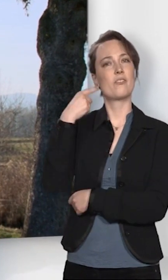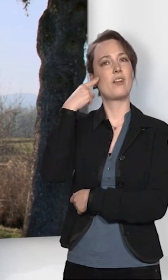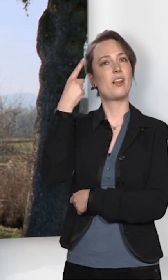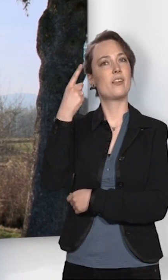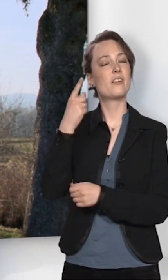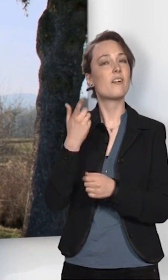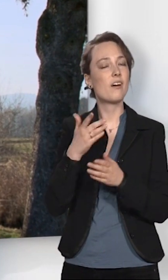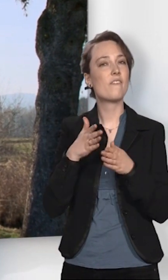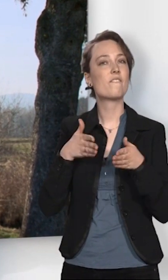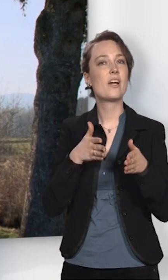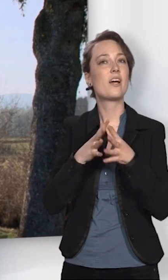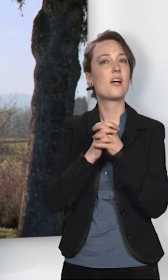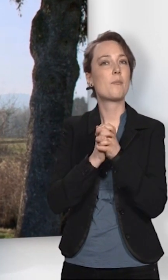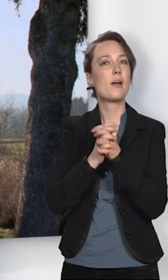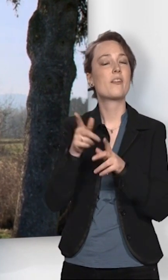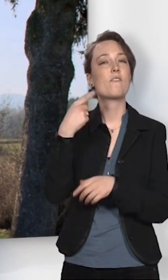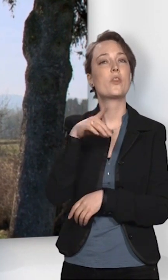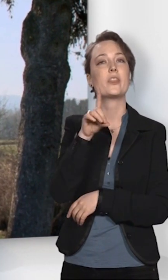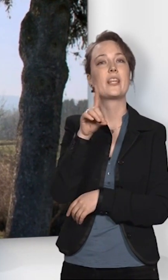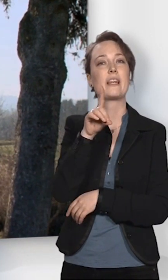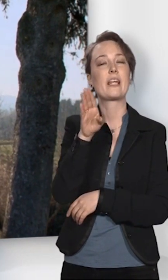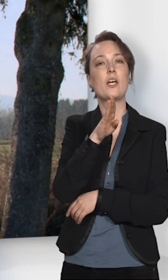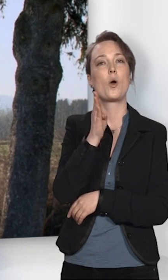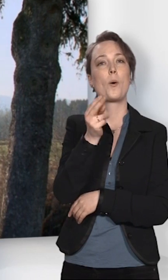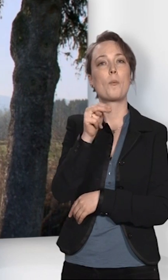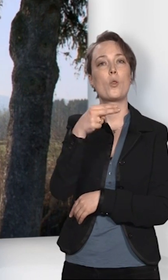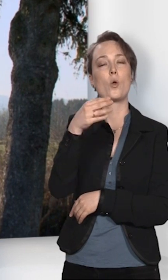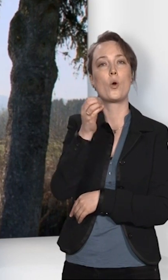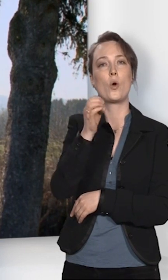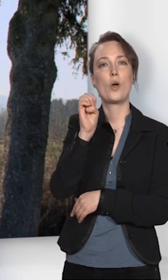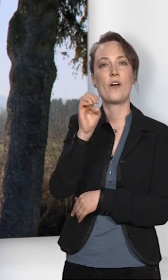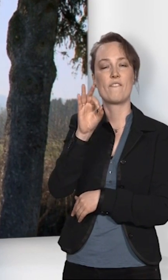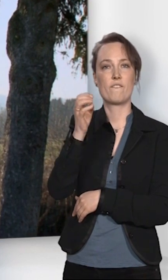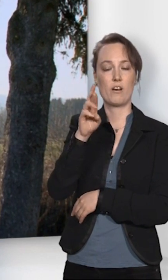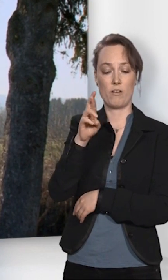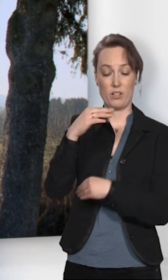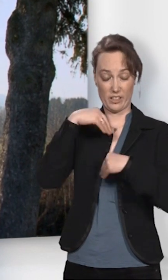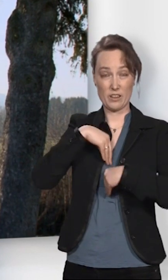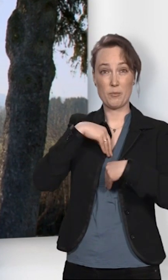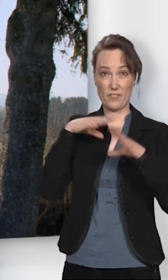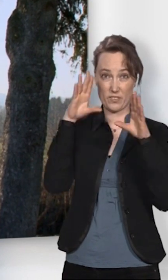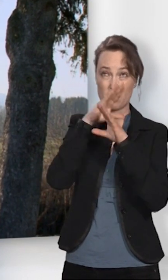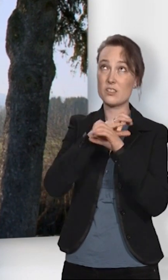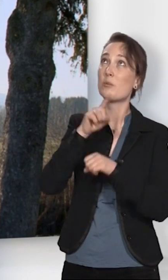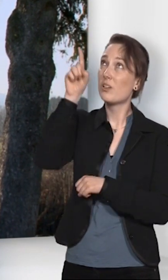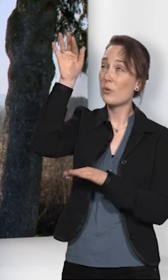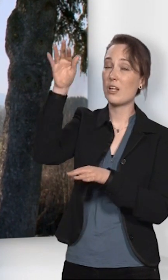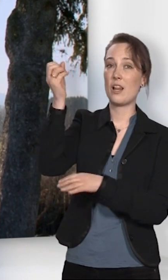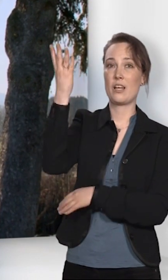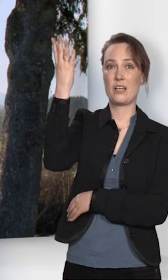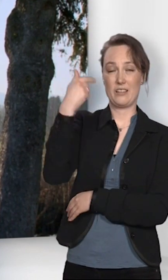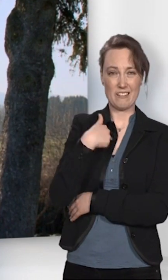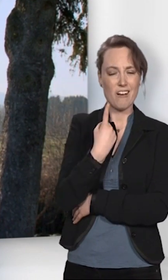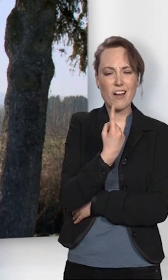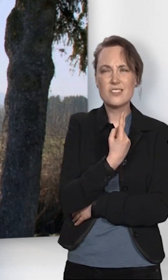von Dietrich Bonhoeffer. In mir ist es finster, aber bei dir ist das Licht. Ich bin einsam, aber du verlässt mich